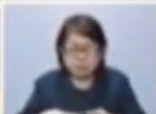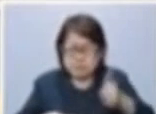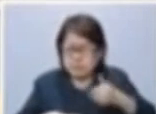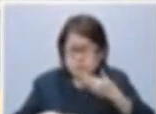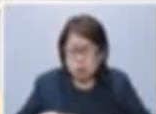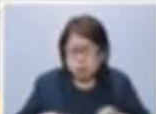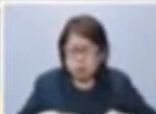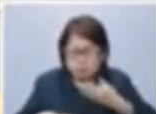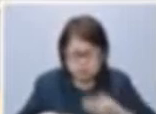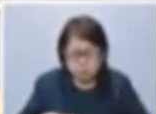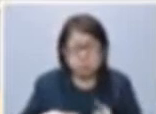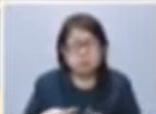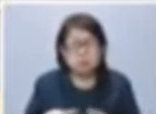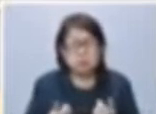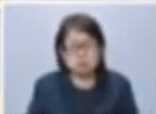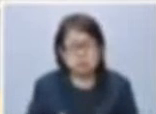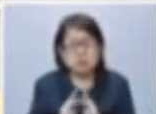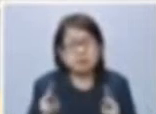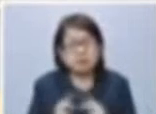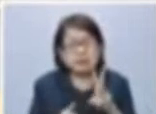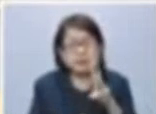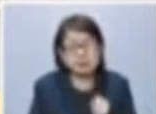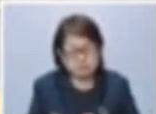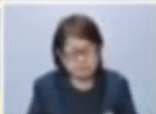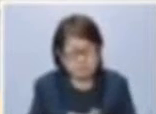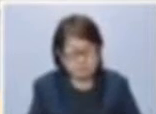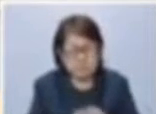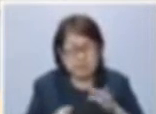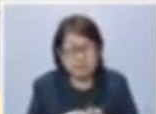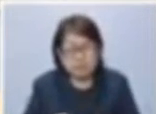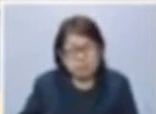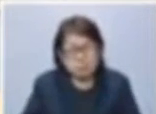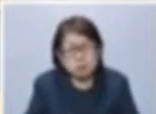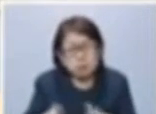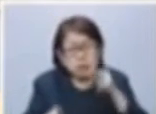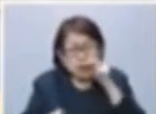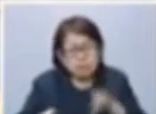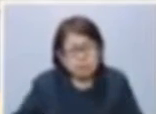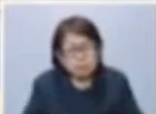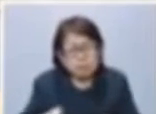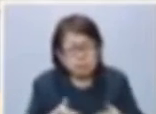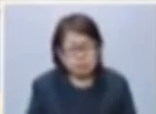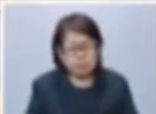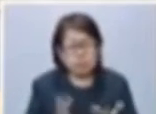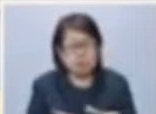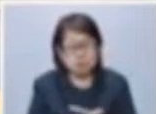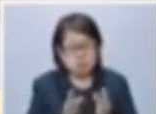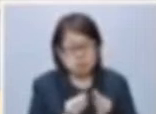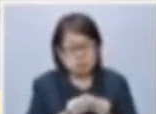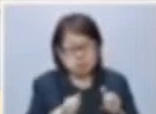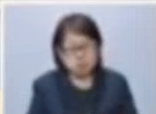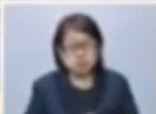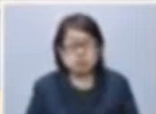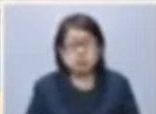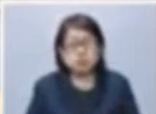ยืนซึ่งตอนนี้คณะกรรมการวิสามัญพิจารณาเรื่องลุ่มน้ำเนี่ยค่ะกำลังประชุมกันอยู่อย่างเช่นโข